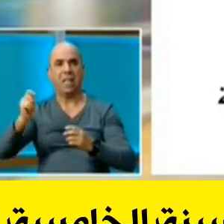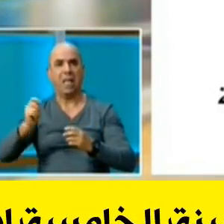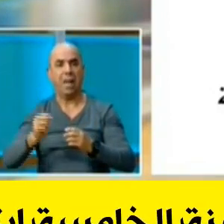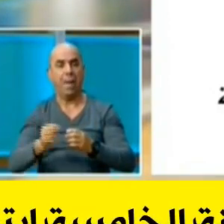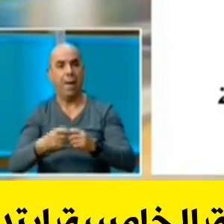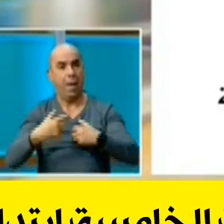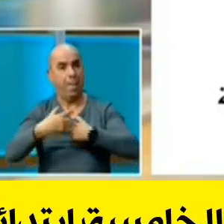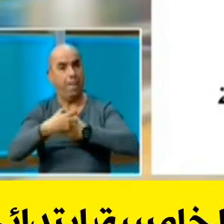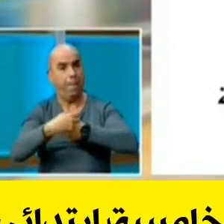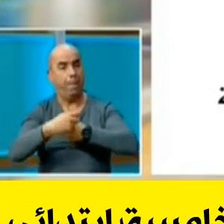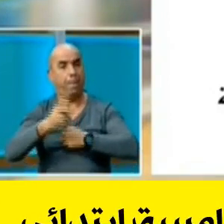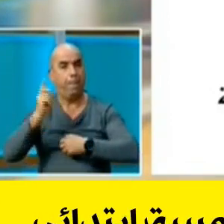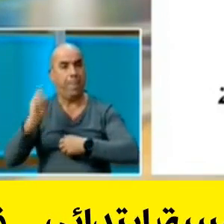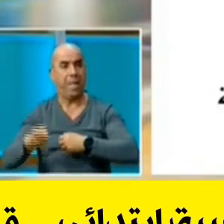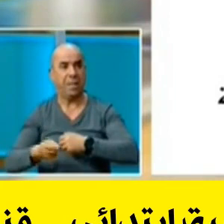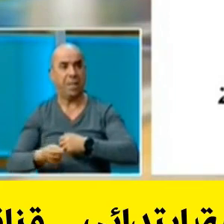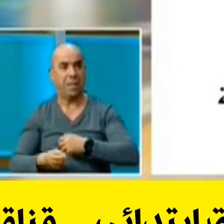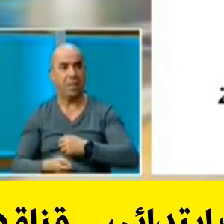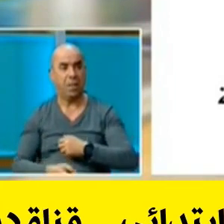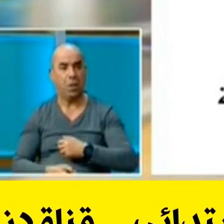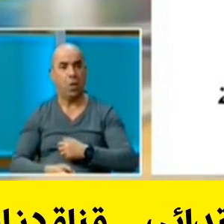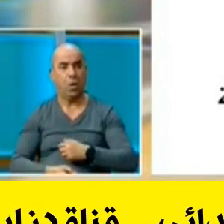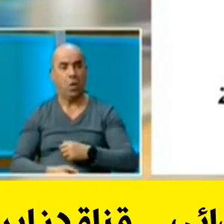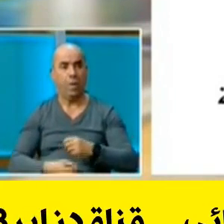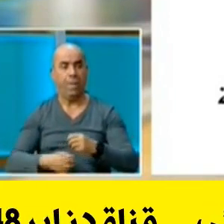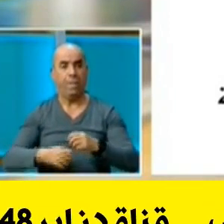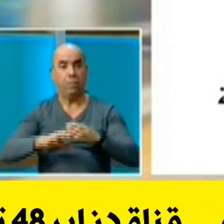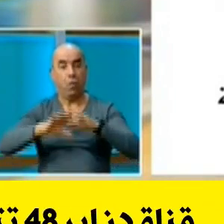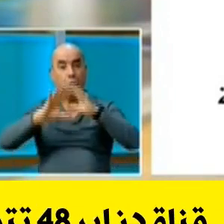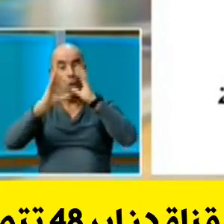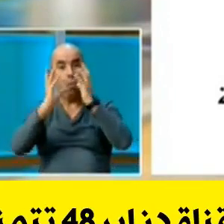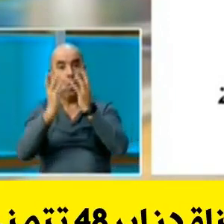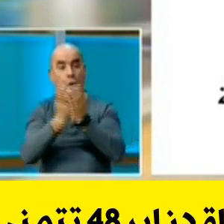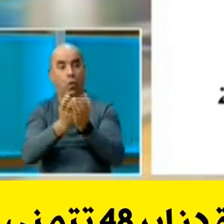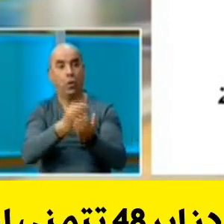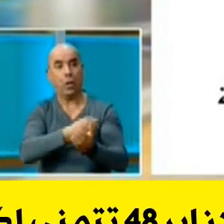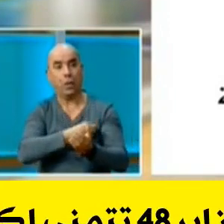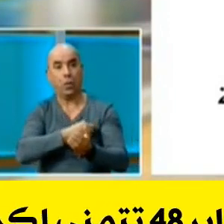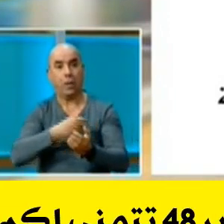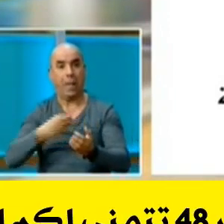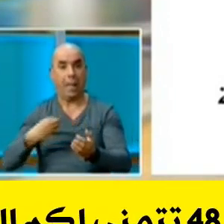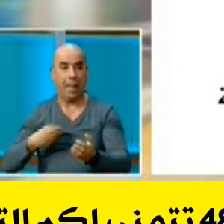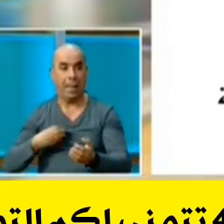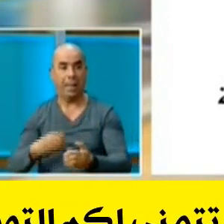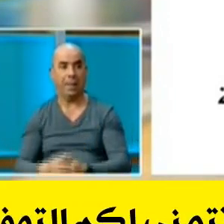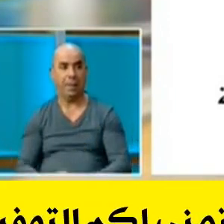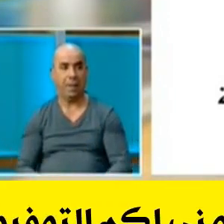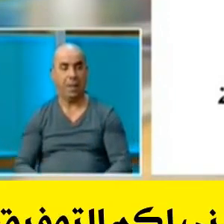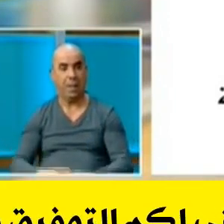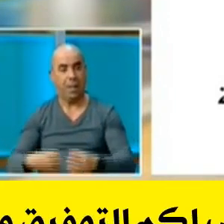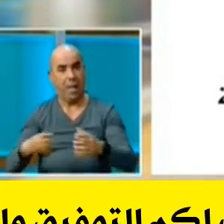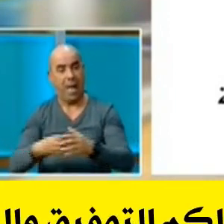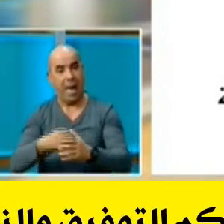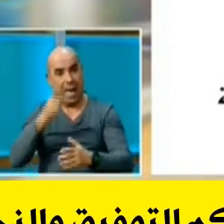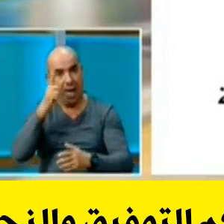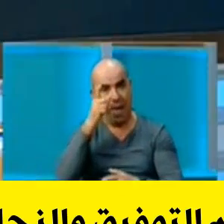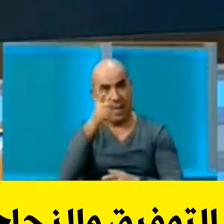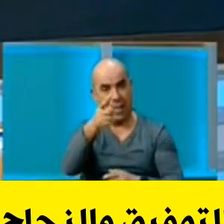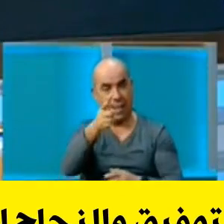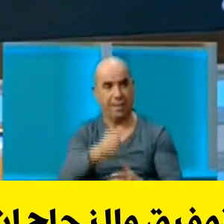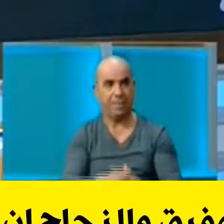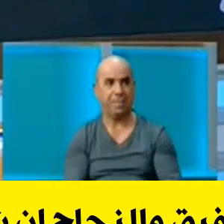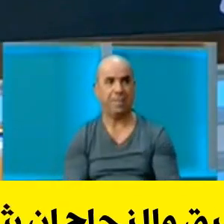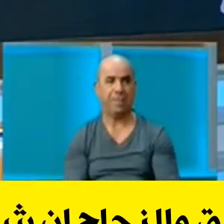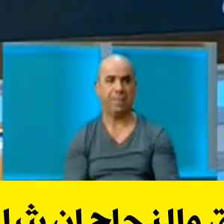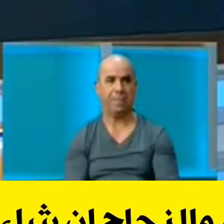التي أحدثت ثورة في عالم الطب. لاحظوا التي كيف كتبناها، ضبطناها بلام واحدة